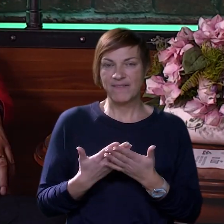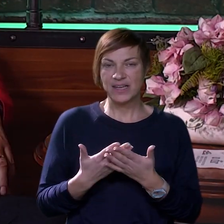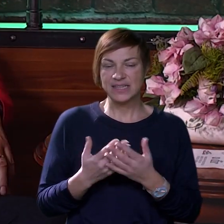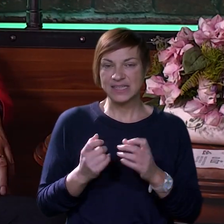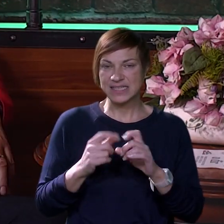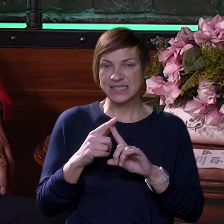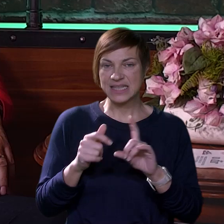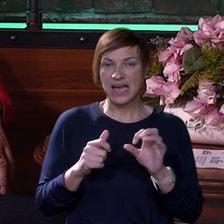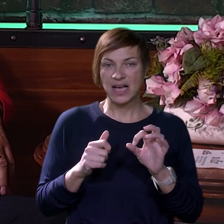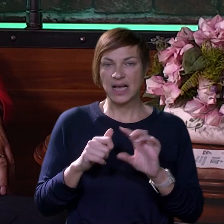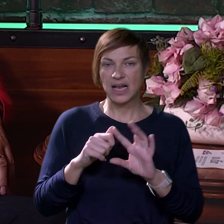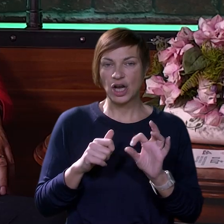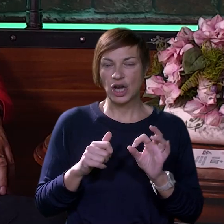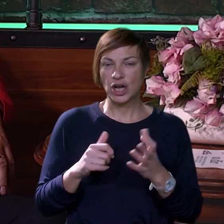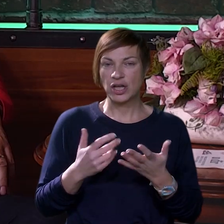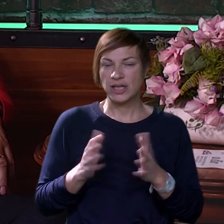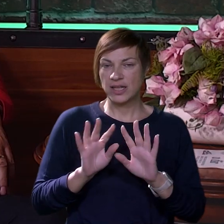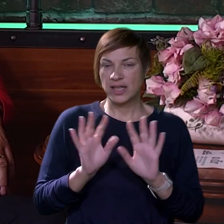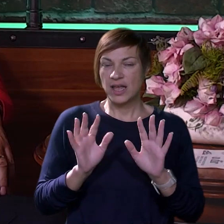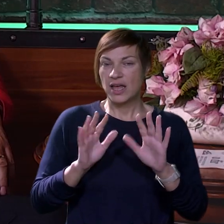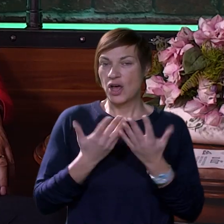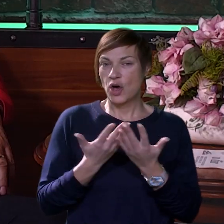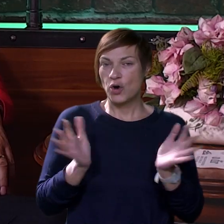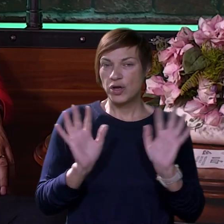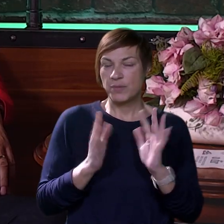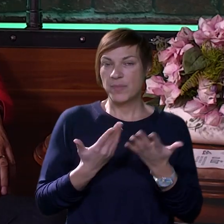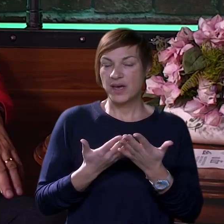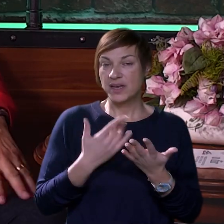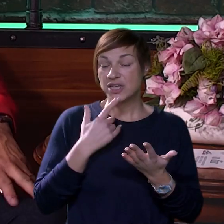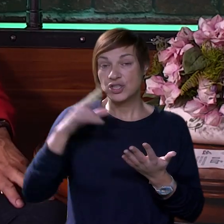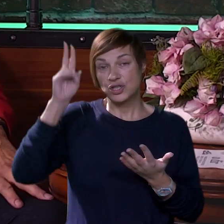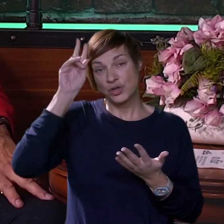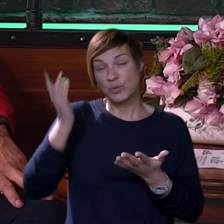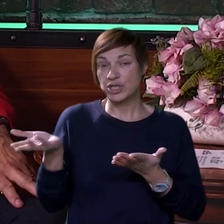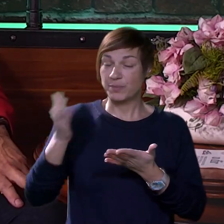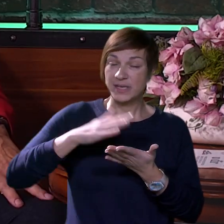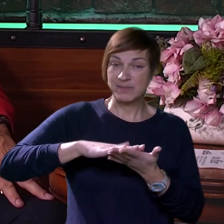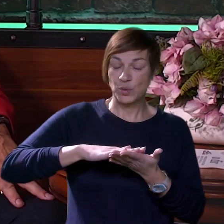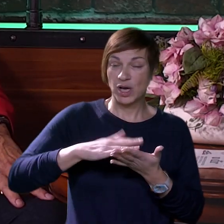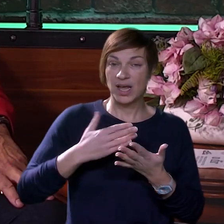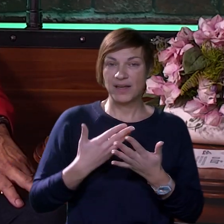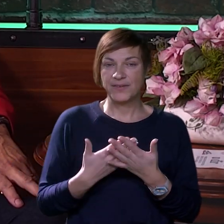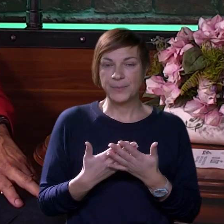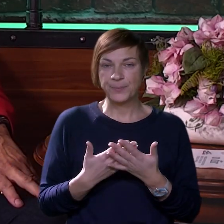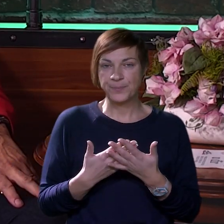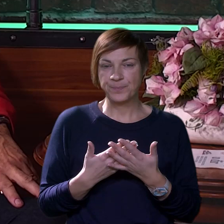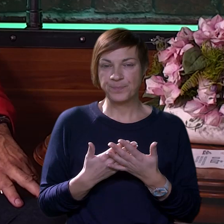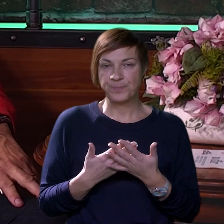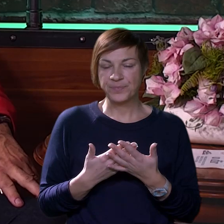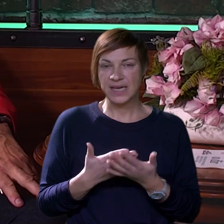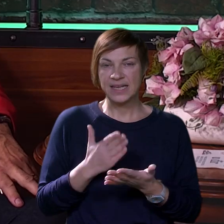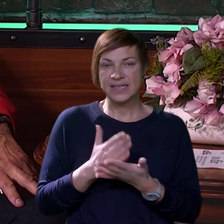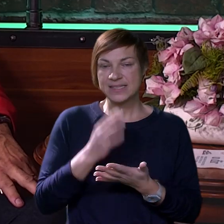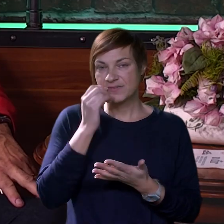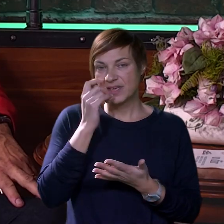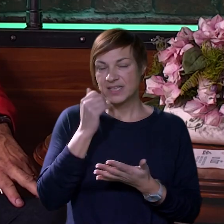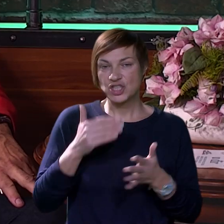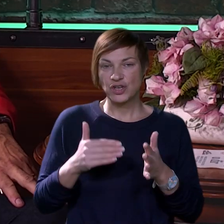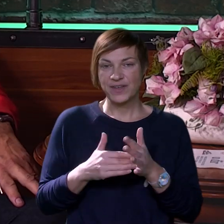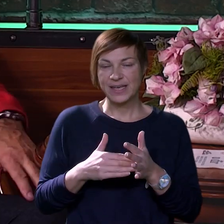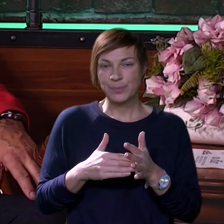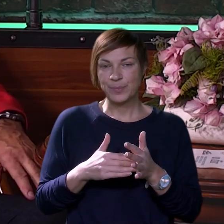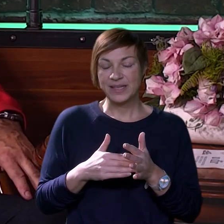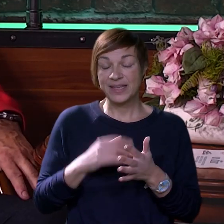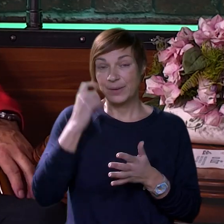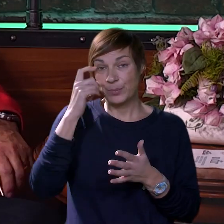slučaju staklene površine, ormare i bilo što ti može pasti na glavu. Jel? Svaki čovjek bi